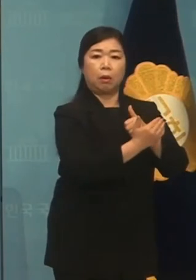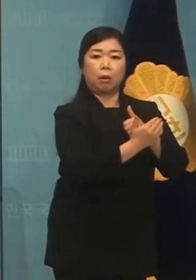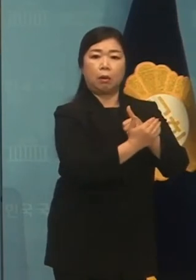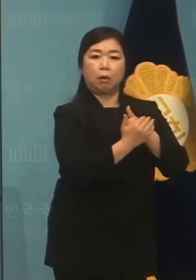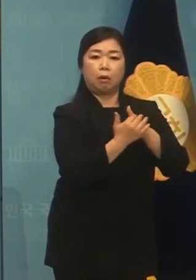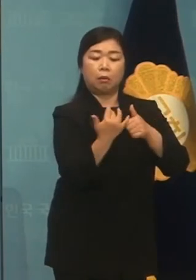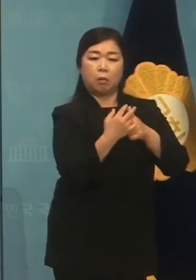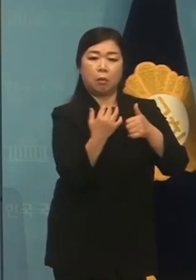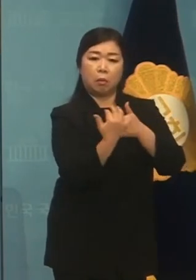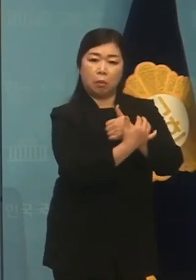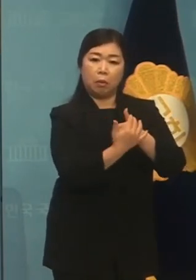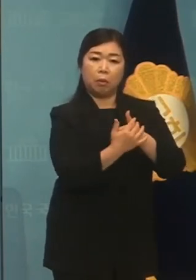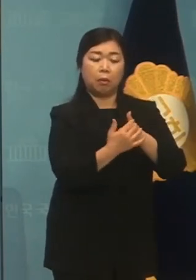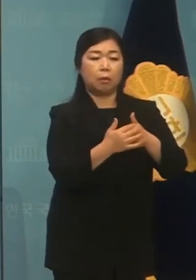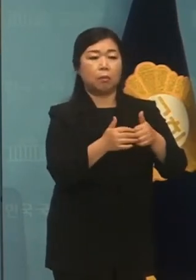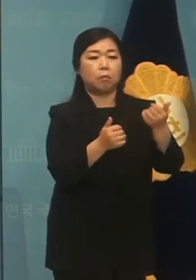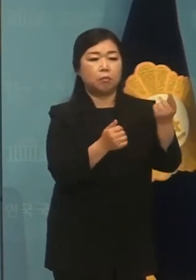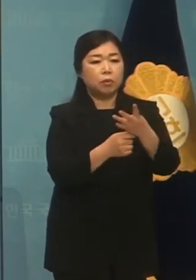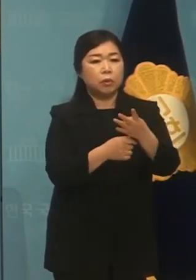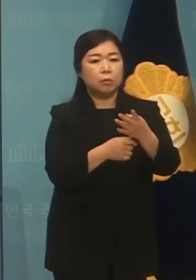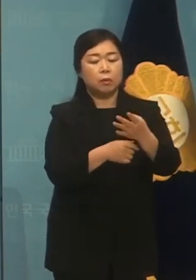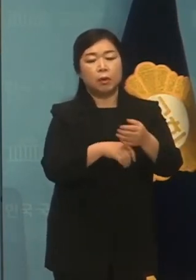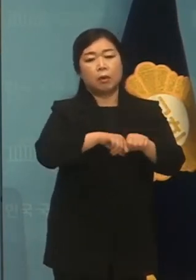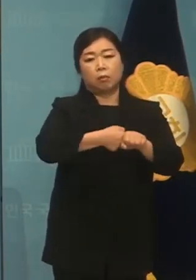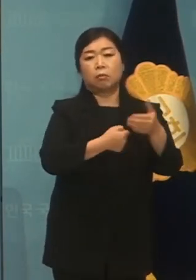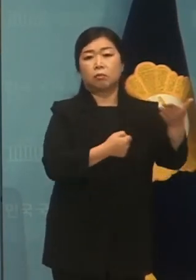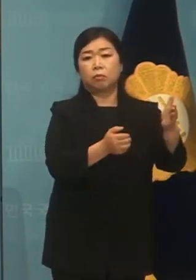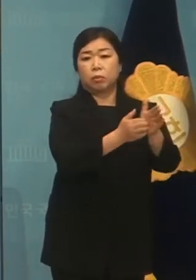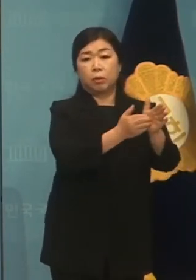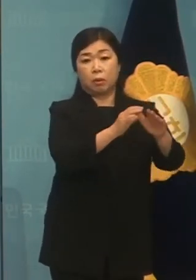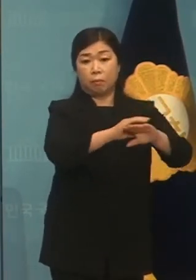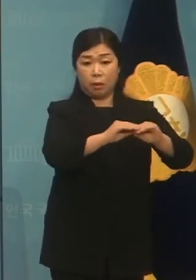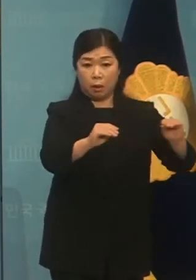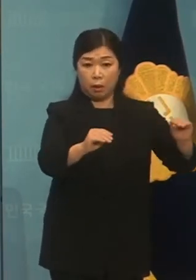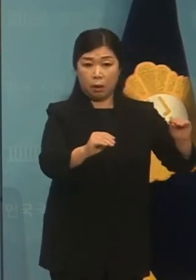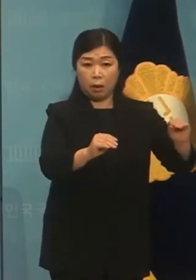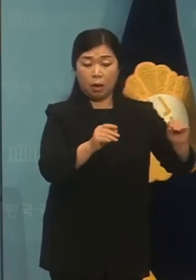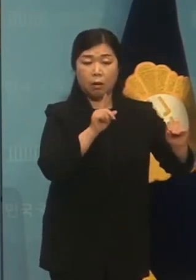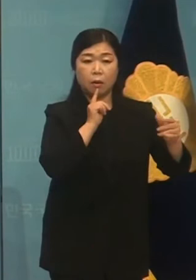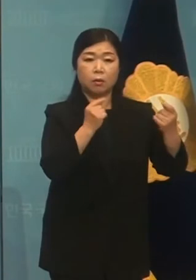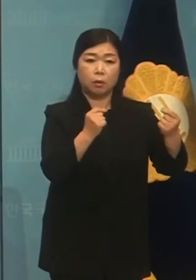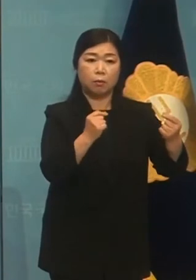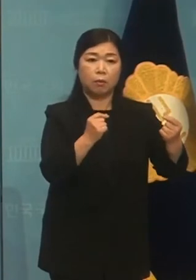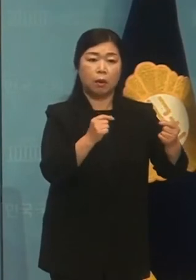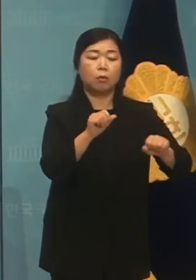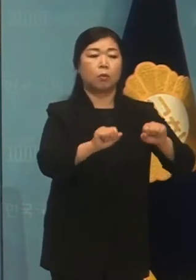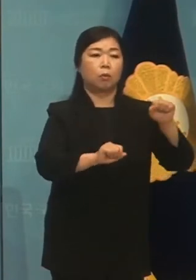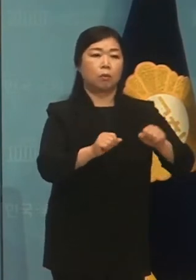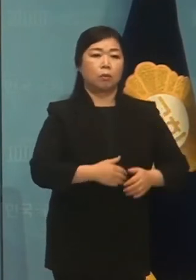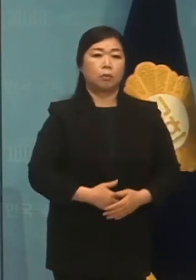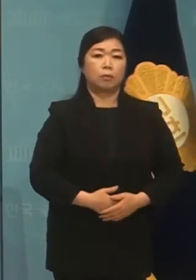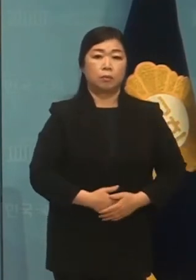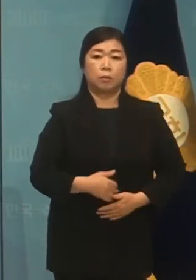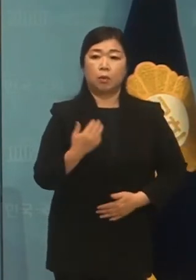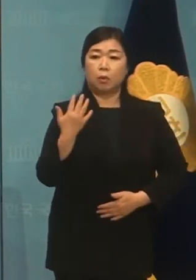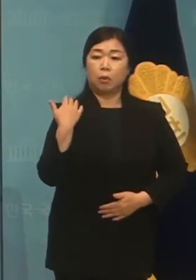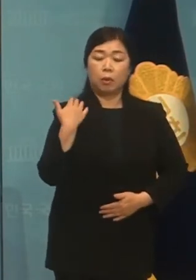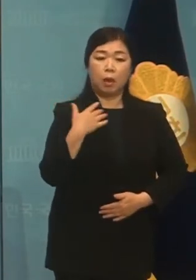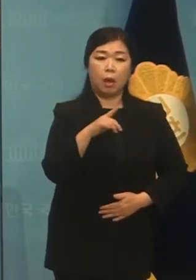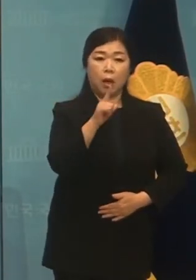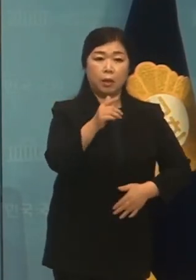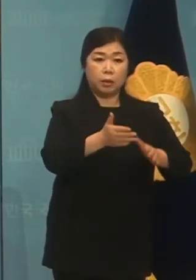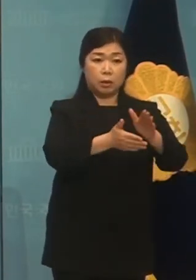몇 사람들만 죄를 묻고 넘어가는 경우, 이런 경우가 너무 많았습니다. 여러분들 최근에